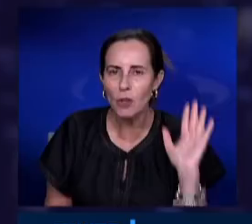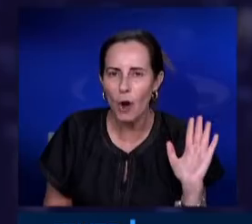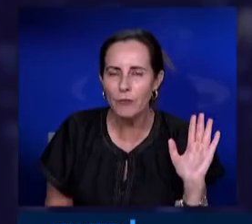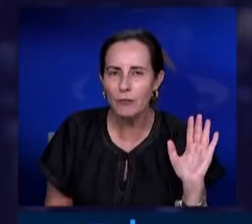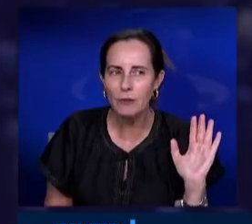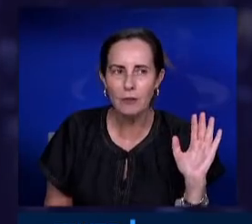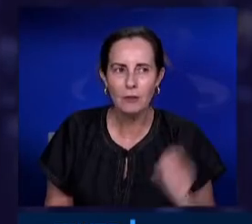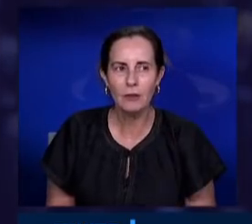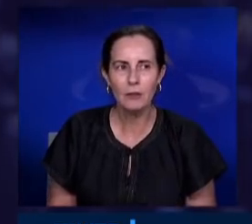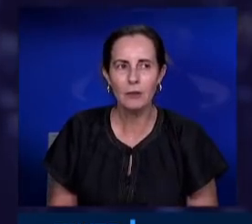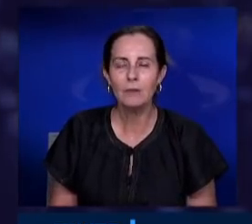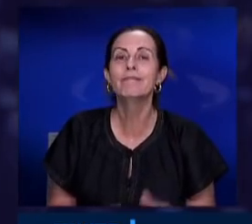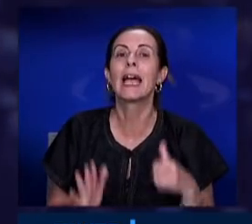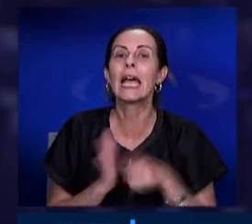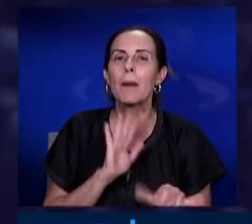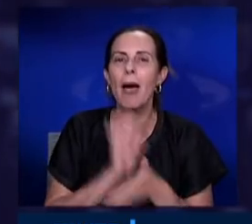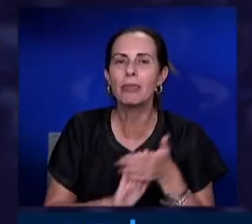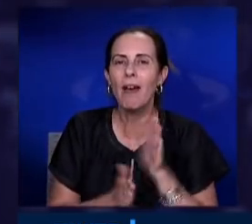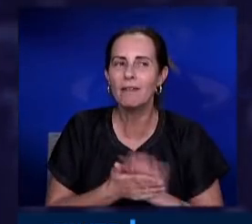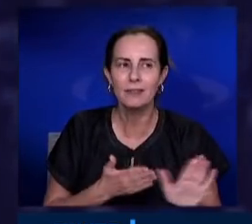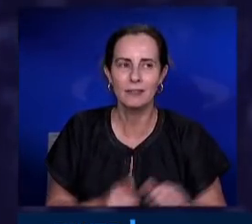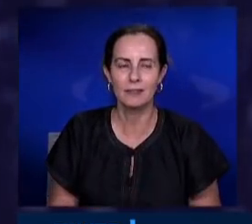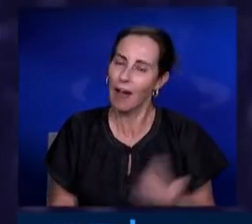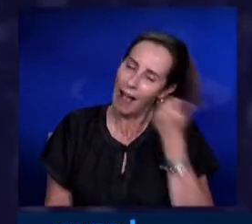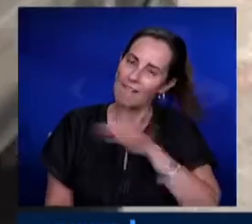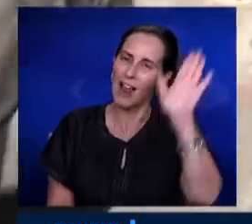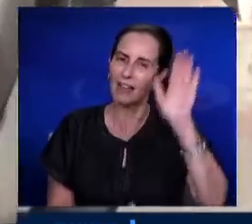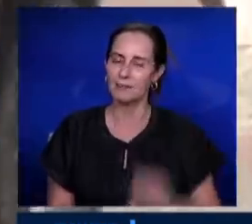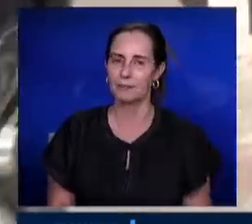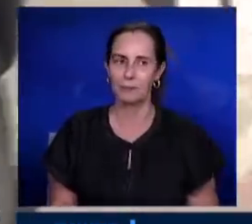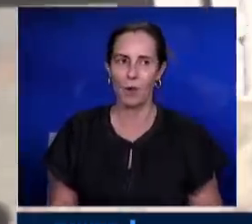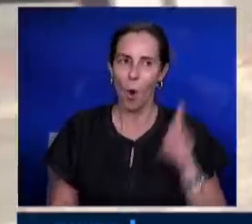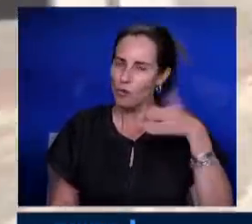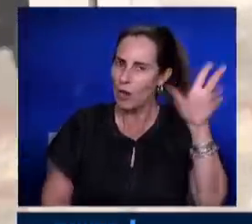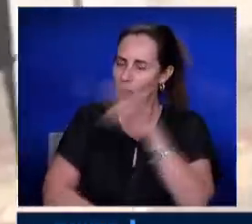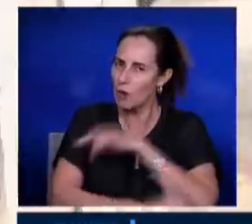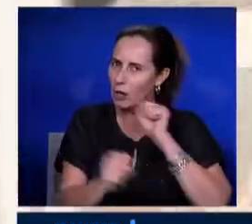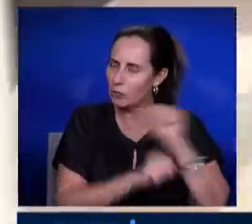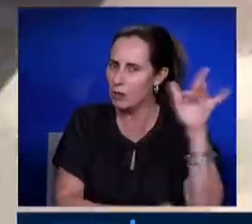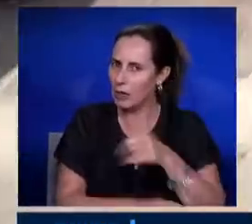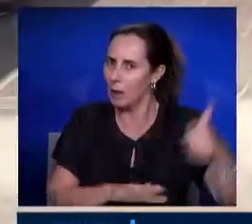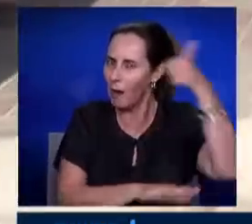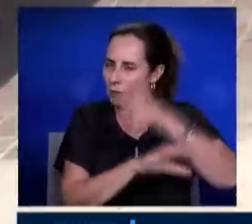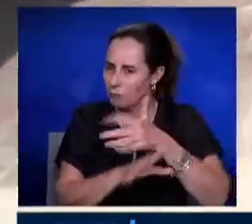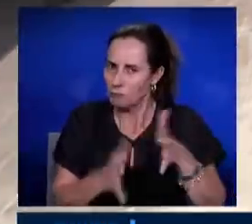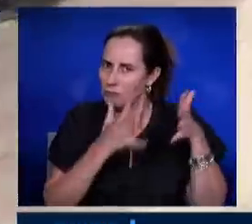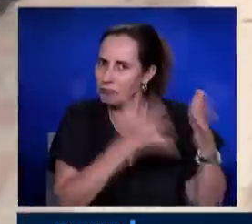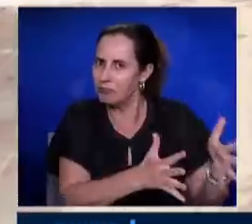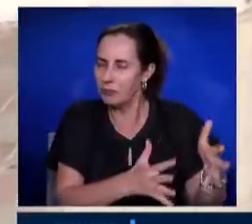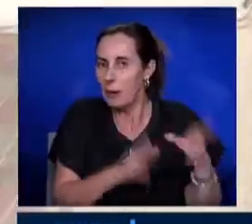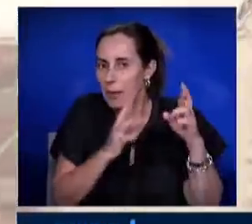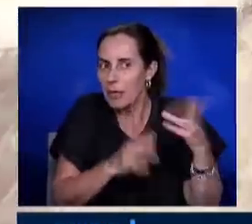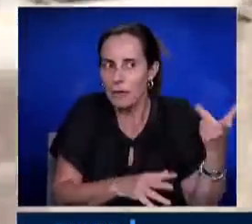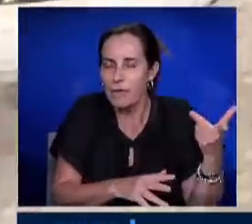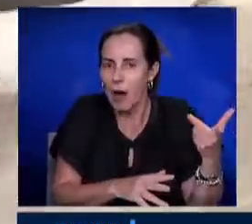טוב? חרבנת. חבל. רש הגיש תלונה במשטרה נגד תמיר על התקיפה שעבר בתקווה שישו